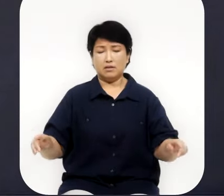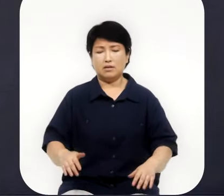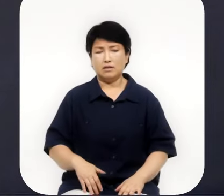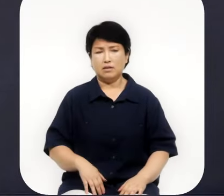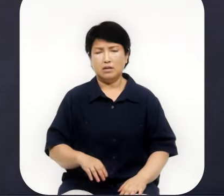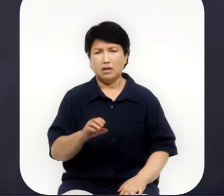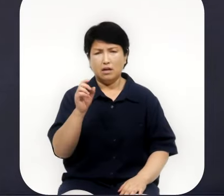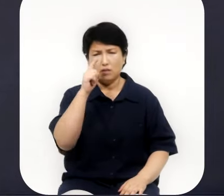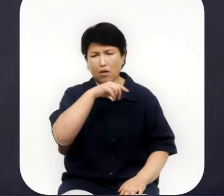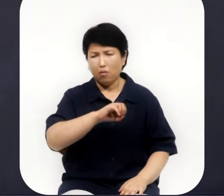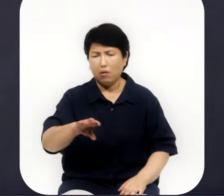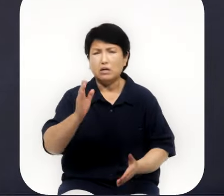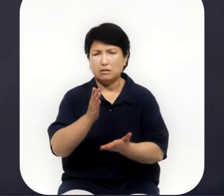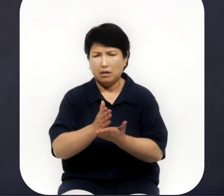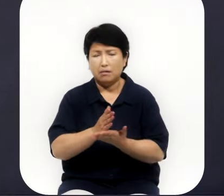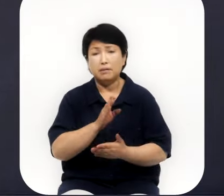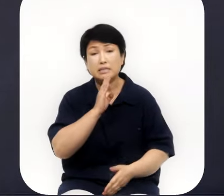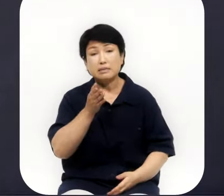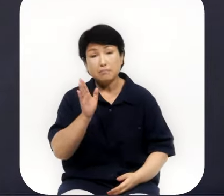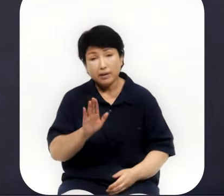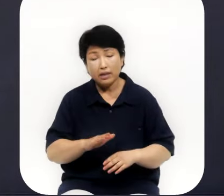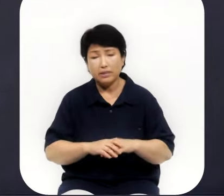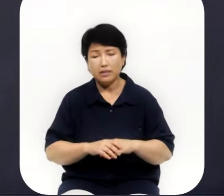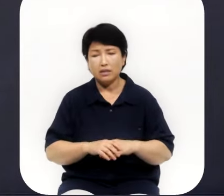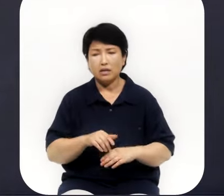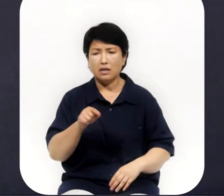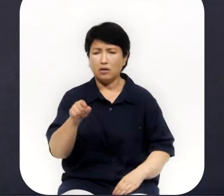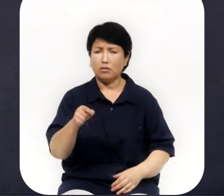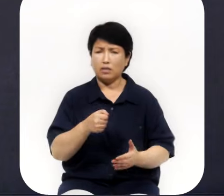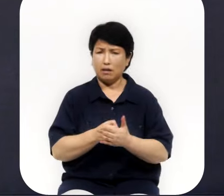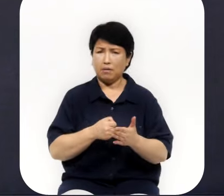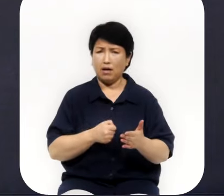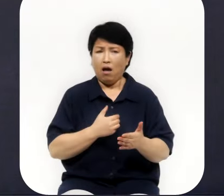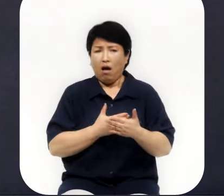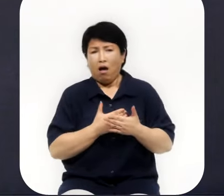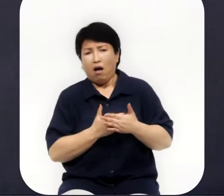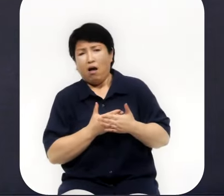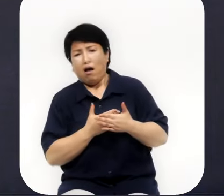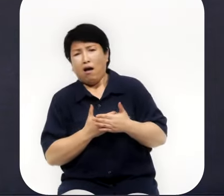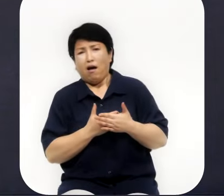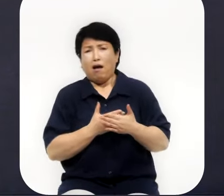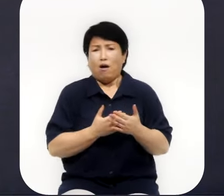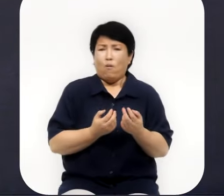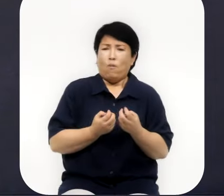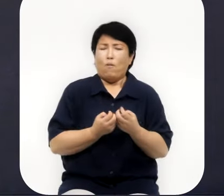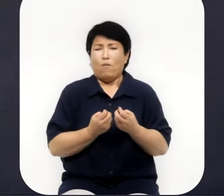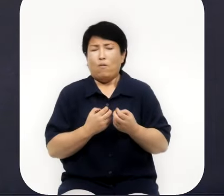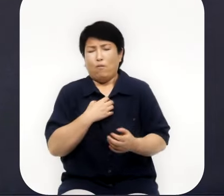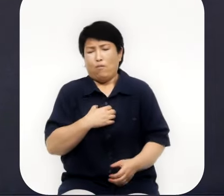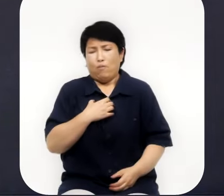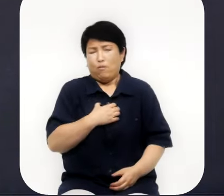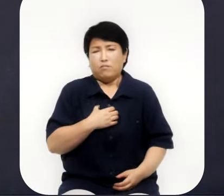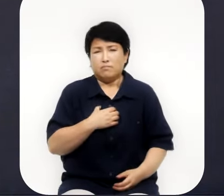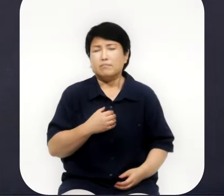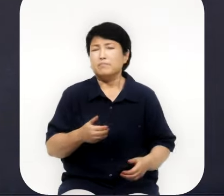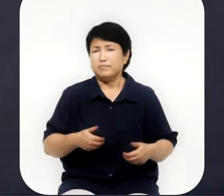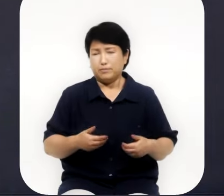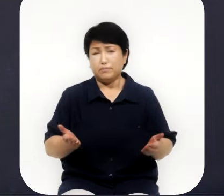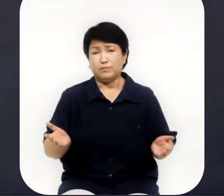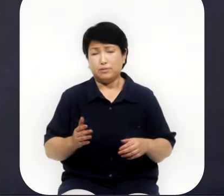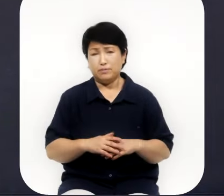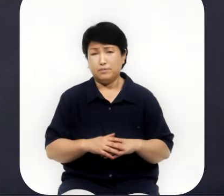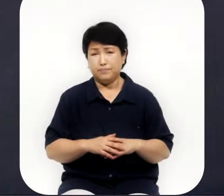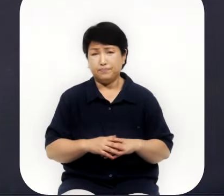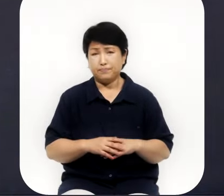갖되 그러나 불안해할 만한 정도는 아니다. 불안해할 필요는 없다.